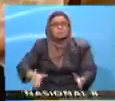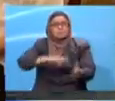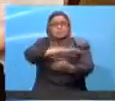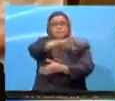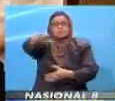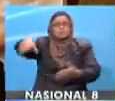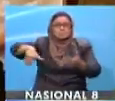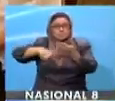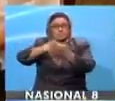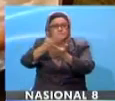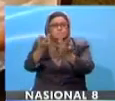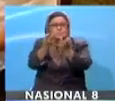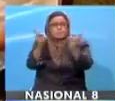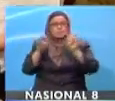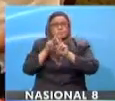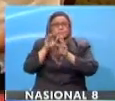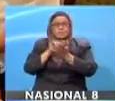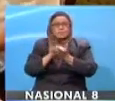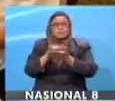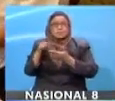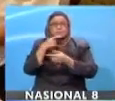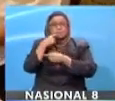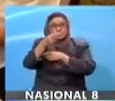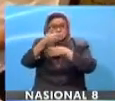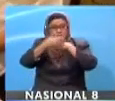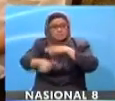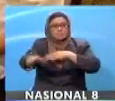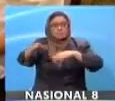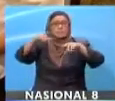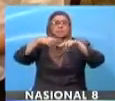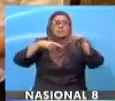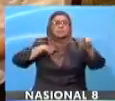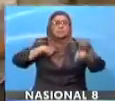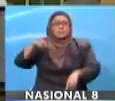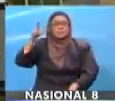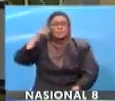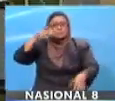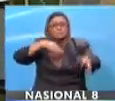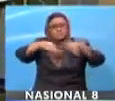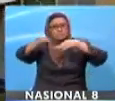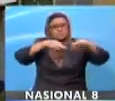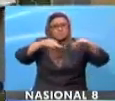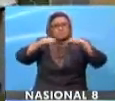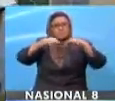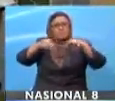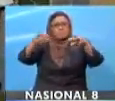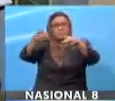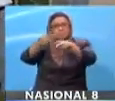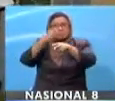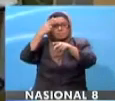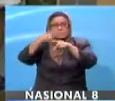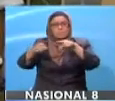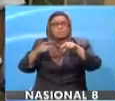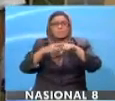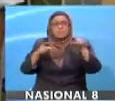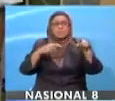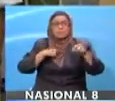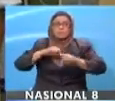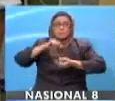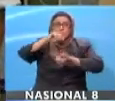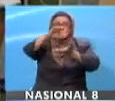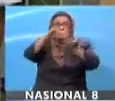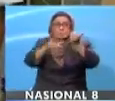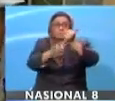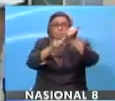Tan Sri Muhyiddin berkata demikian selepas mendengar taklimat ringkas mengenai IHAS yang disampaikan Timbalan Ketua Menteri Tan Sri Alfred